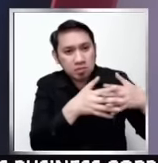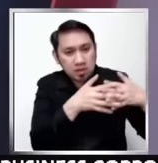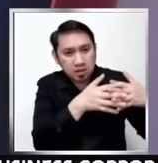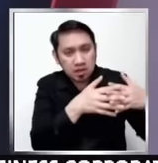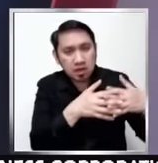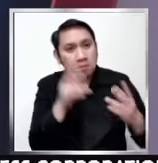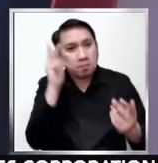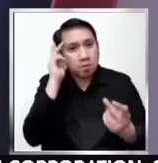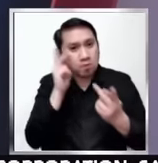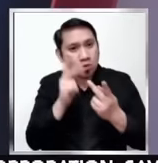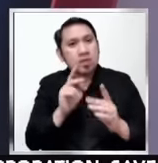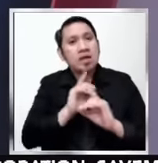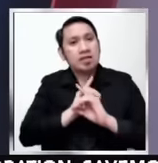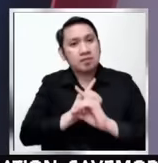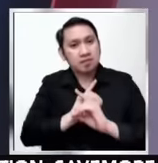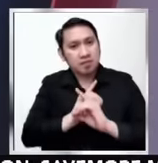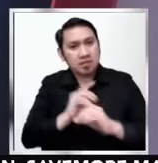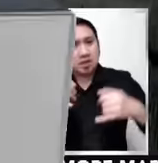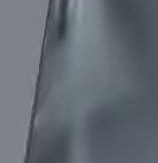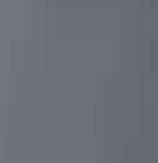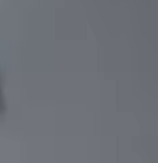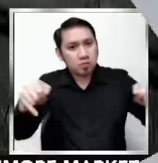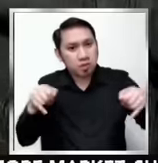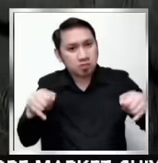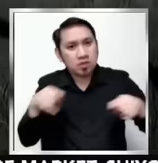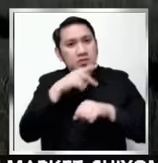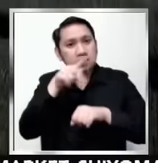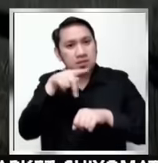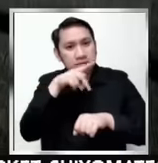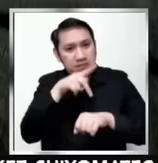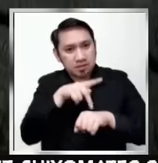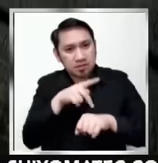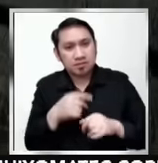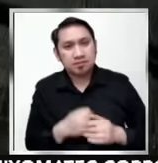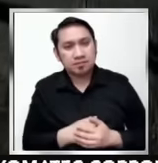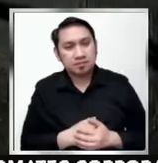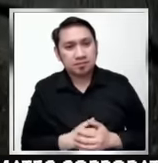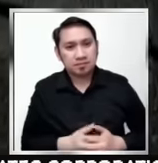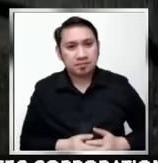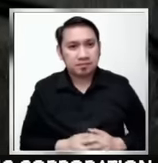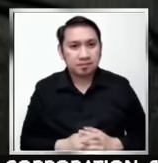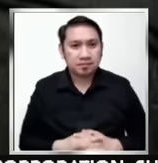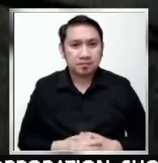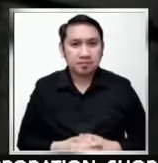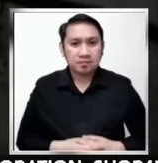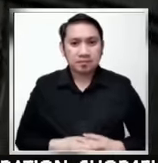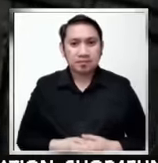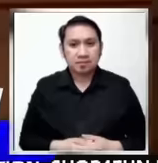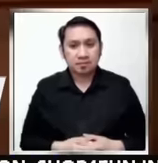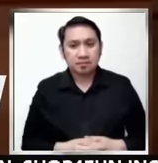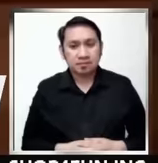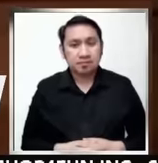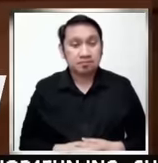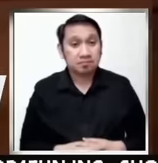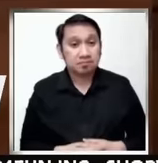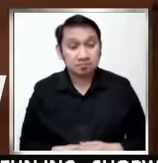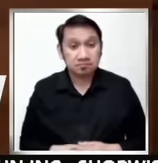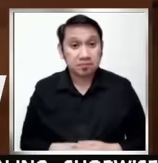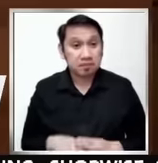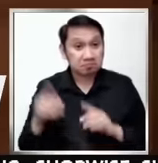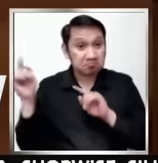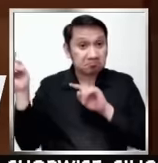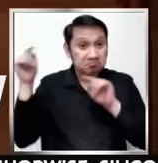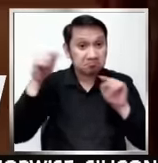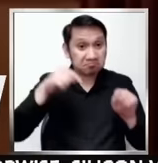Yan ang tinutukan ni Van Maylina. Kasunod ng pagbabalik Pilipinas mula sa